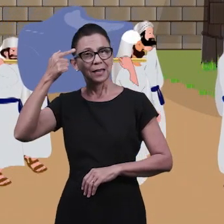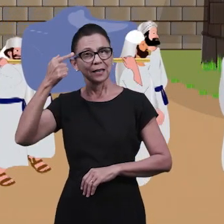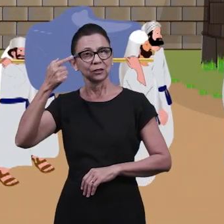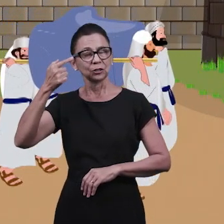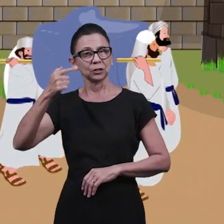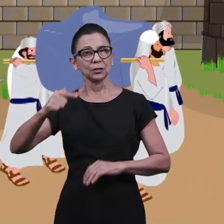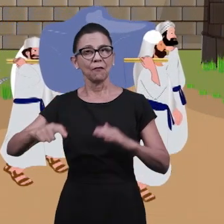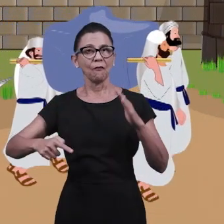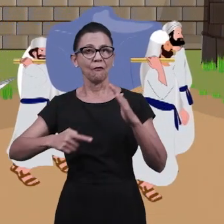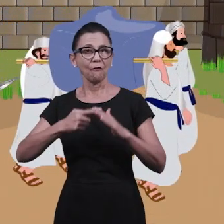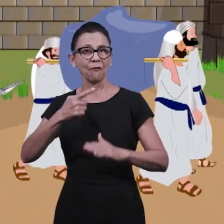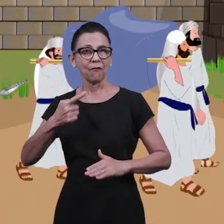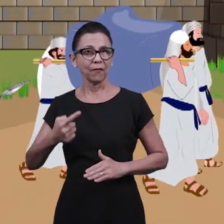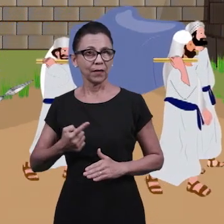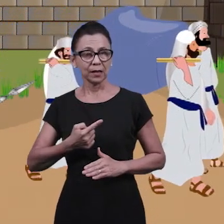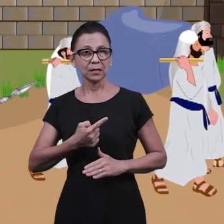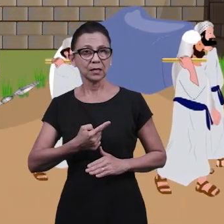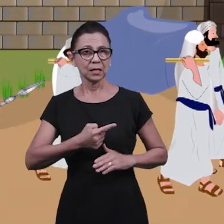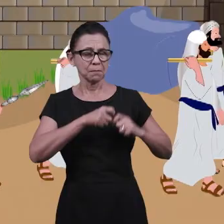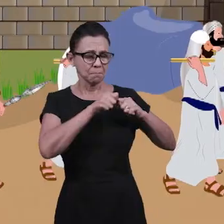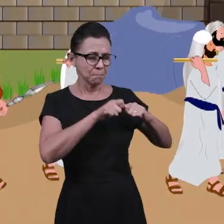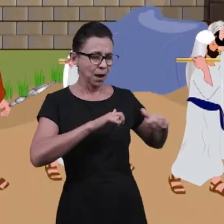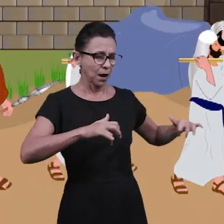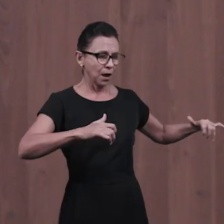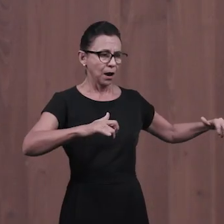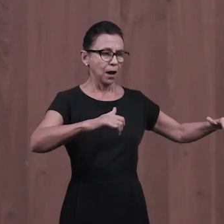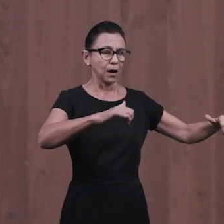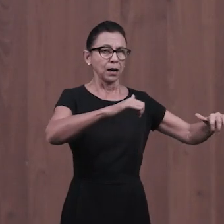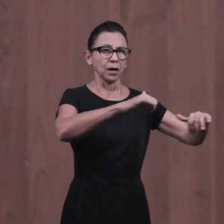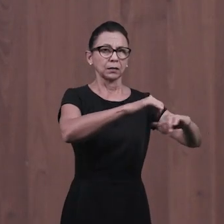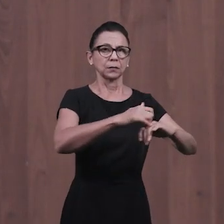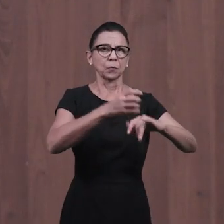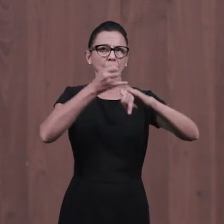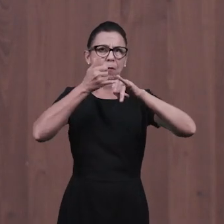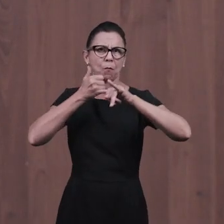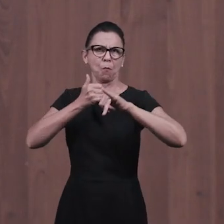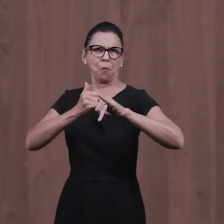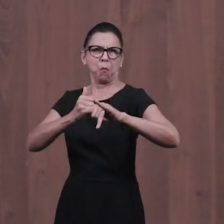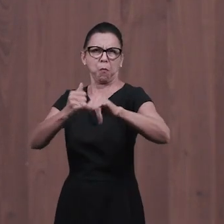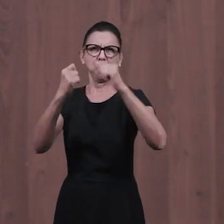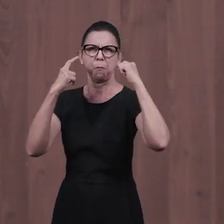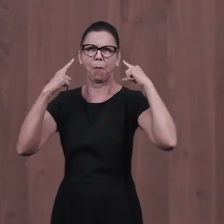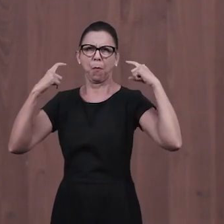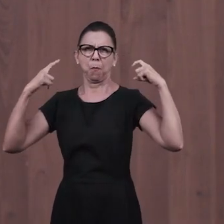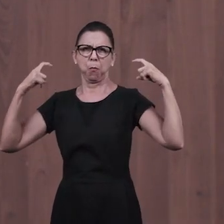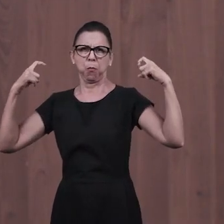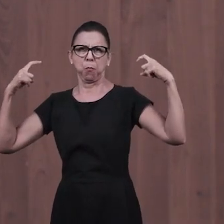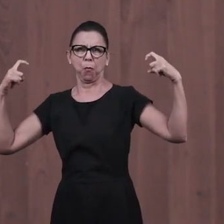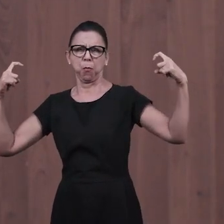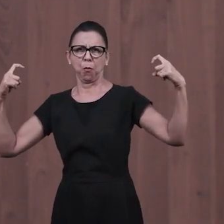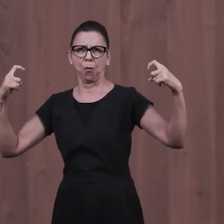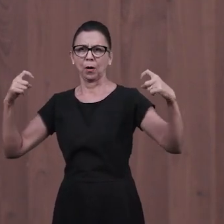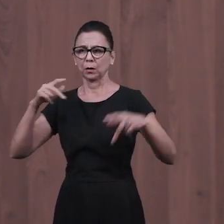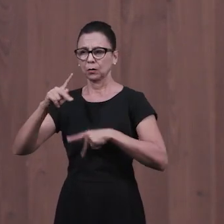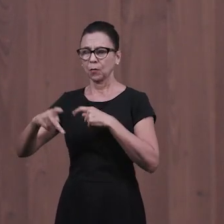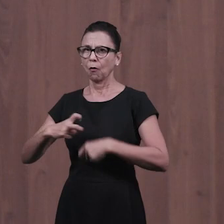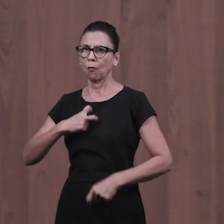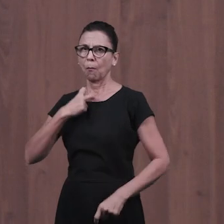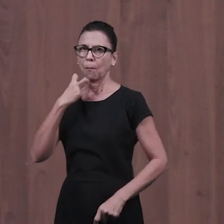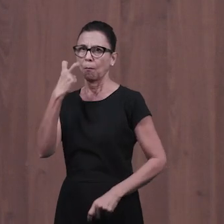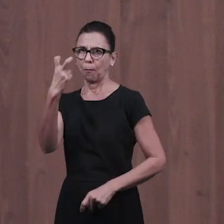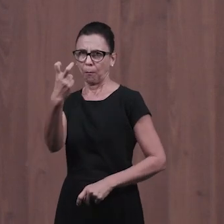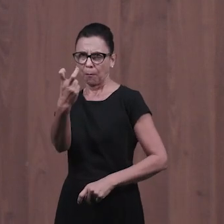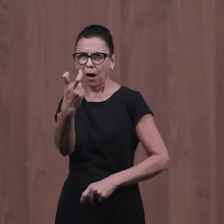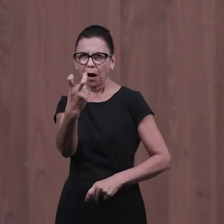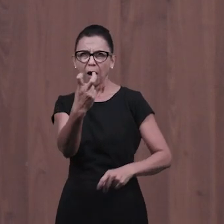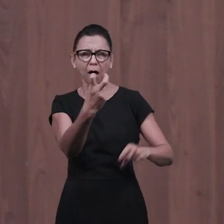Et après, il allait faire un son long et fort des trompettes des sacrificateurs